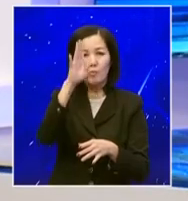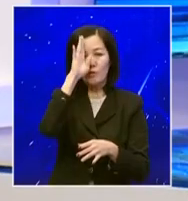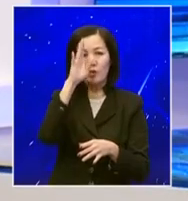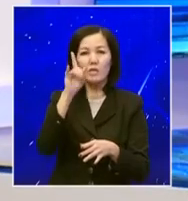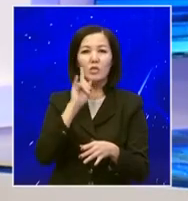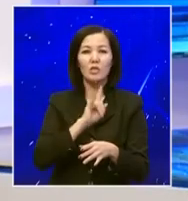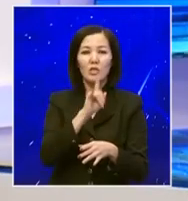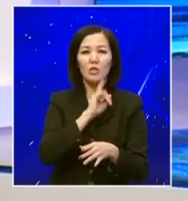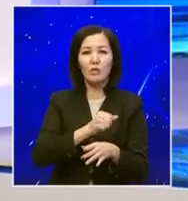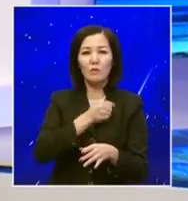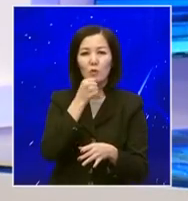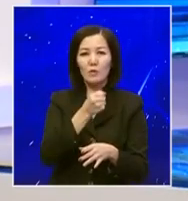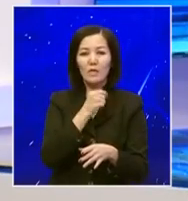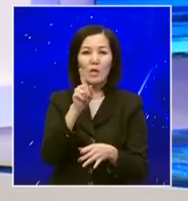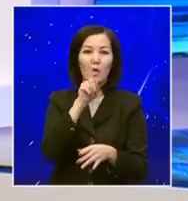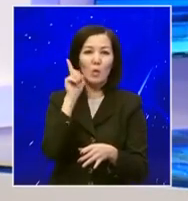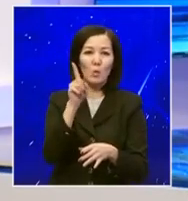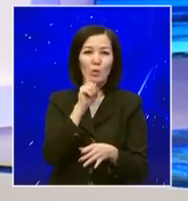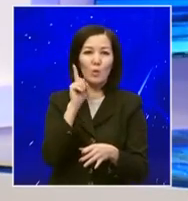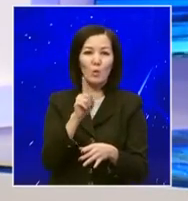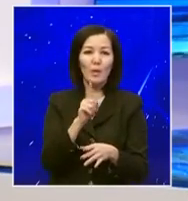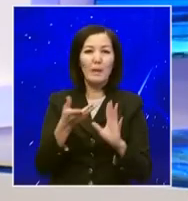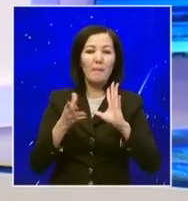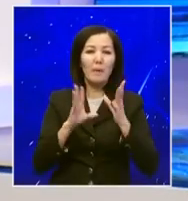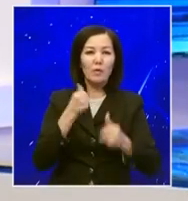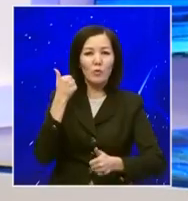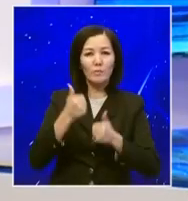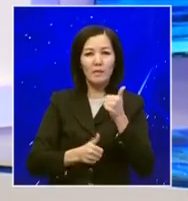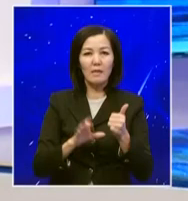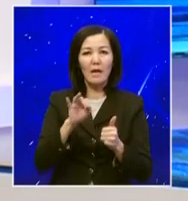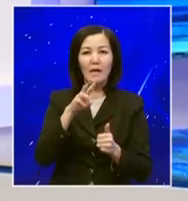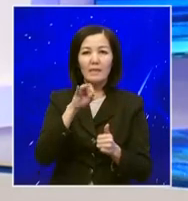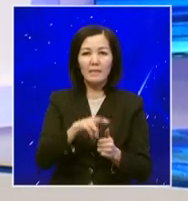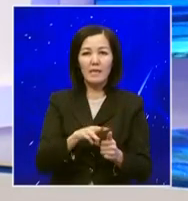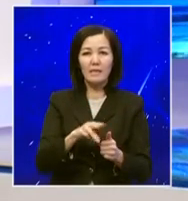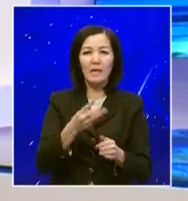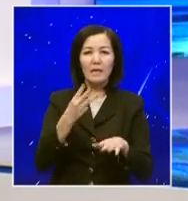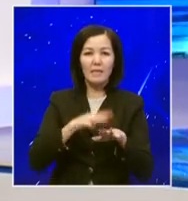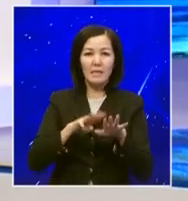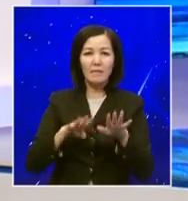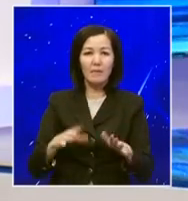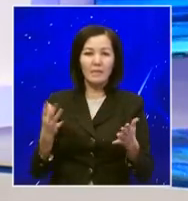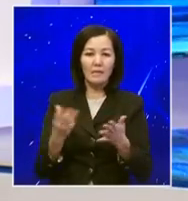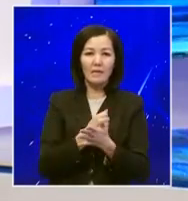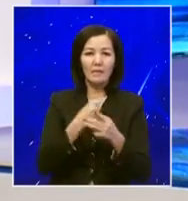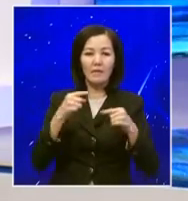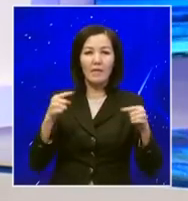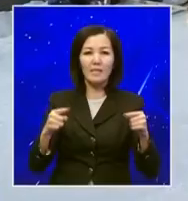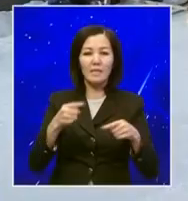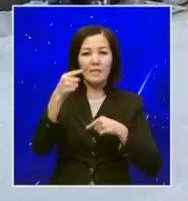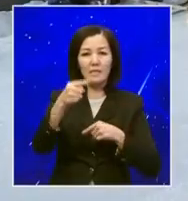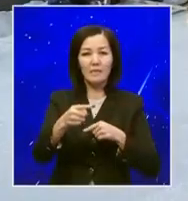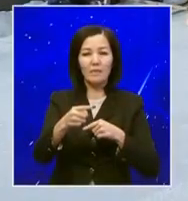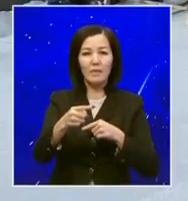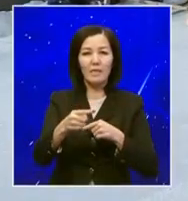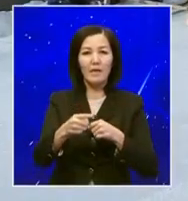и женщин, взрослых и юниоров. Так, по итогам соревнования Асет Дюсенов занял 3 третьих места в разных